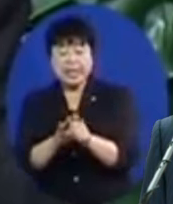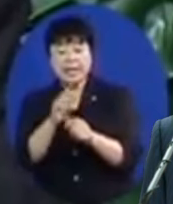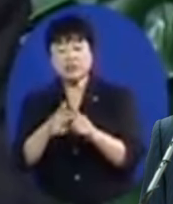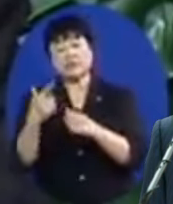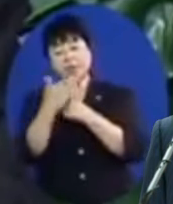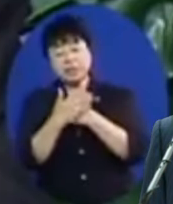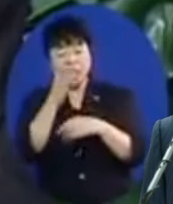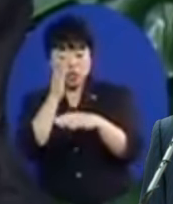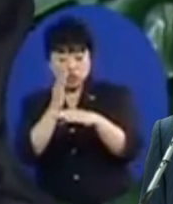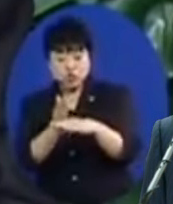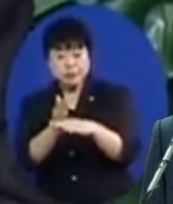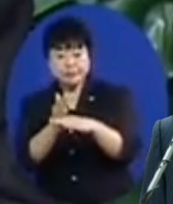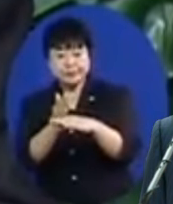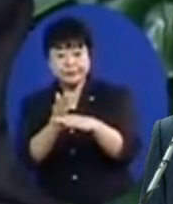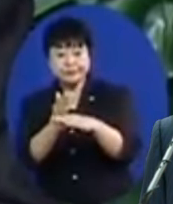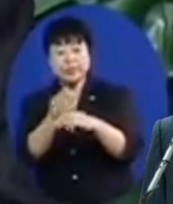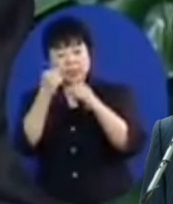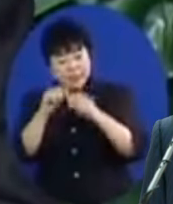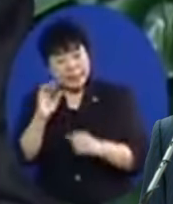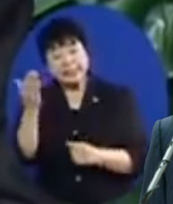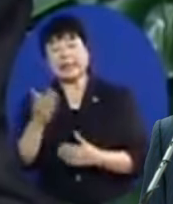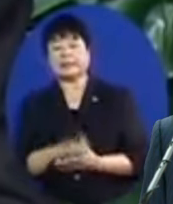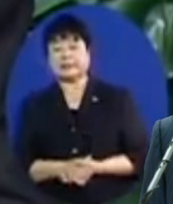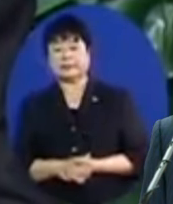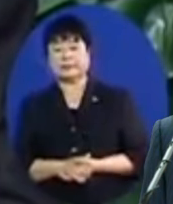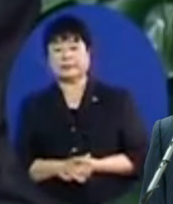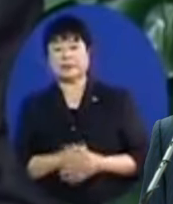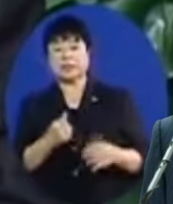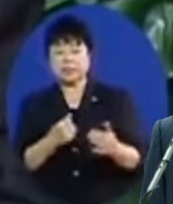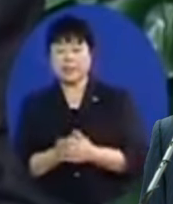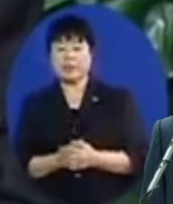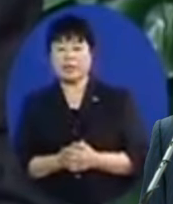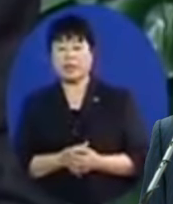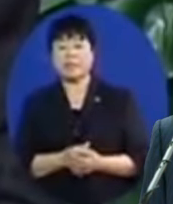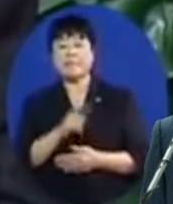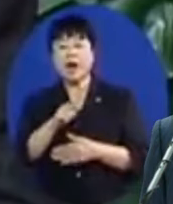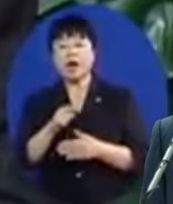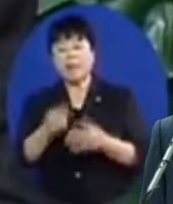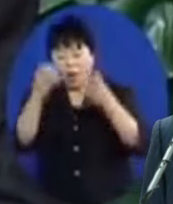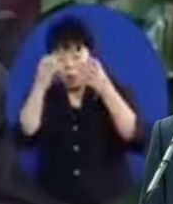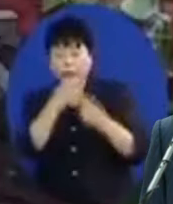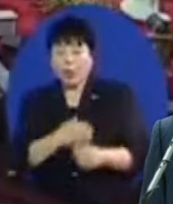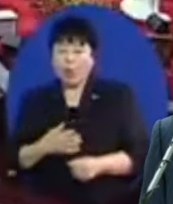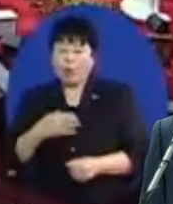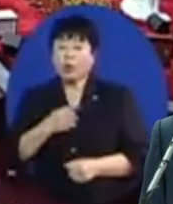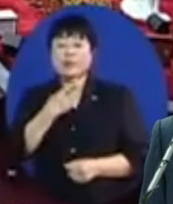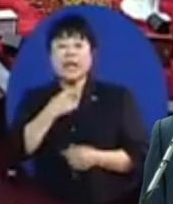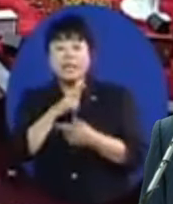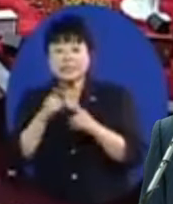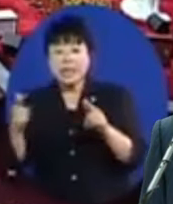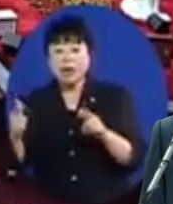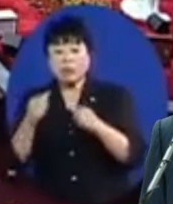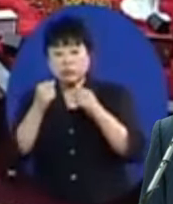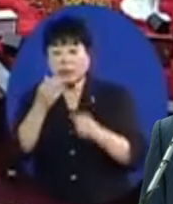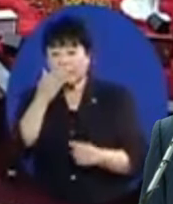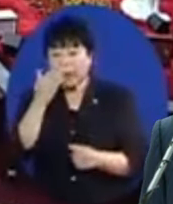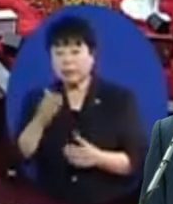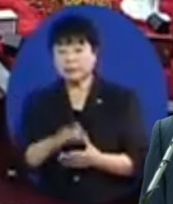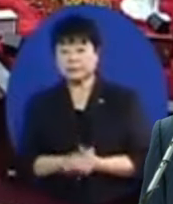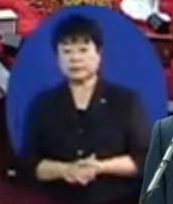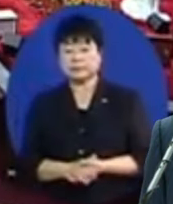은혜 중심으로 살아야 되는 것입니다. 그래야 우리는 마음의 고통과 괴로움을 당하지 않고 살아갈 수가 있는